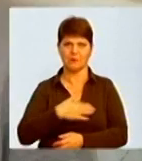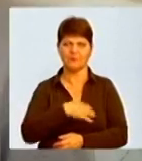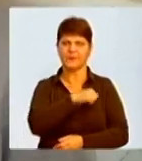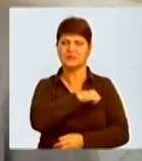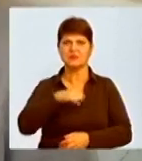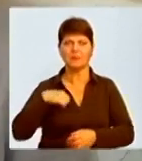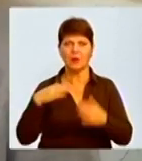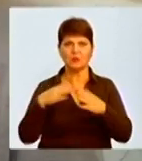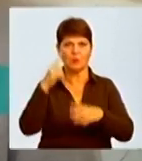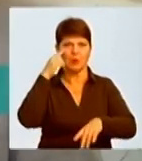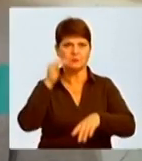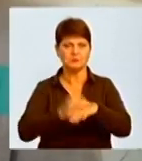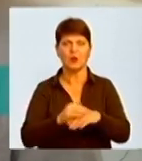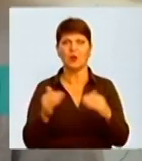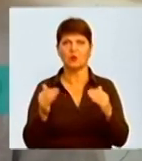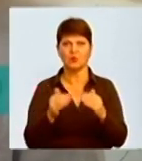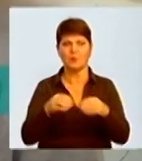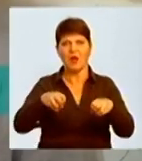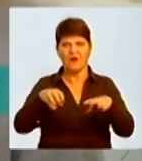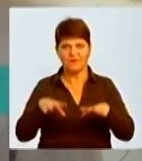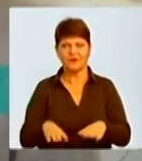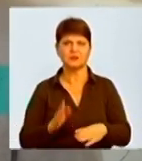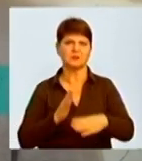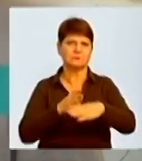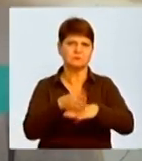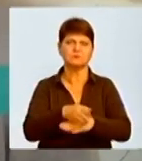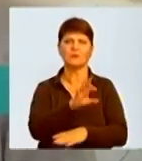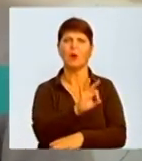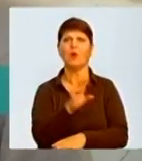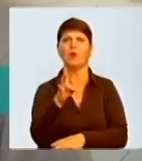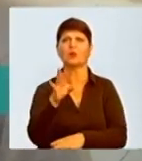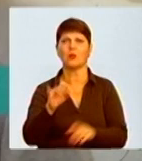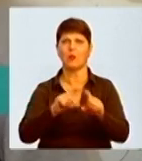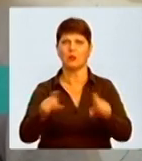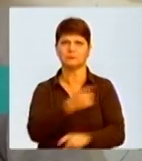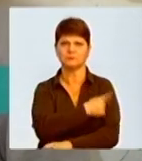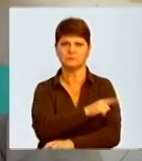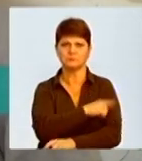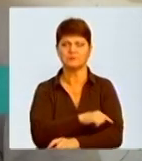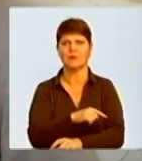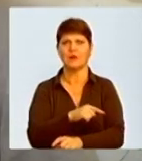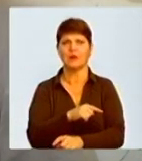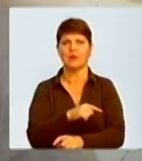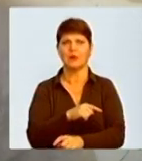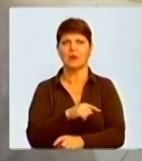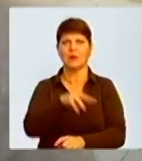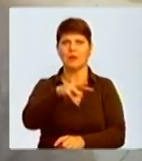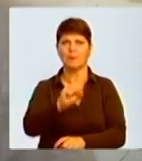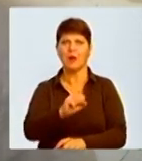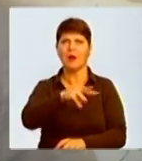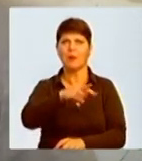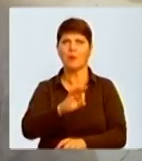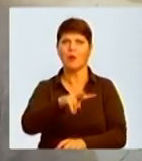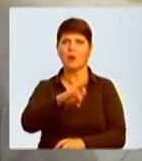дотик. Вирішила зразу в онкодиспансер, к мамологу, знаю, що там є кабінет мамолога. Він подивився,